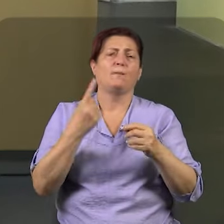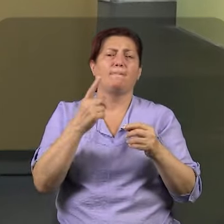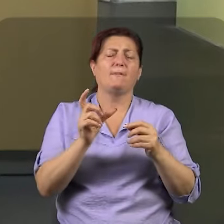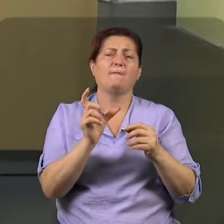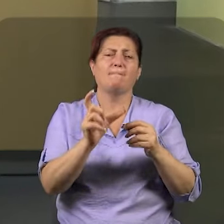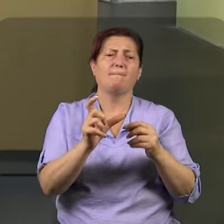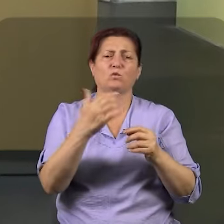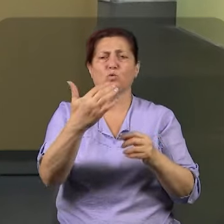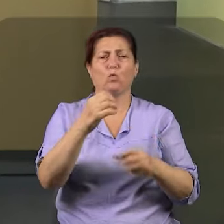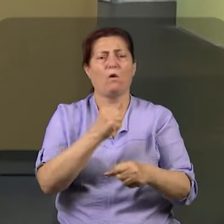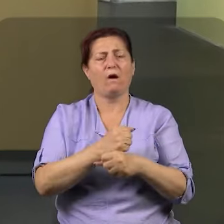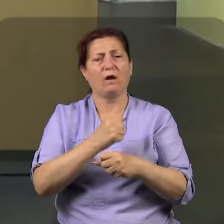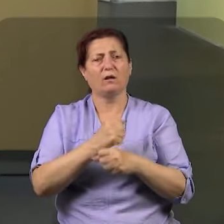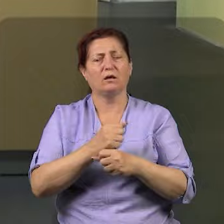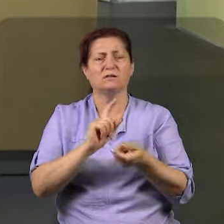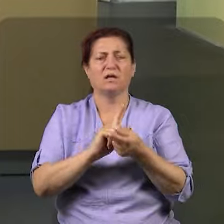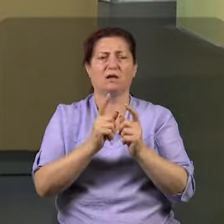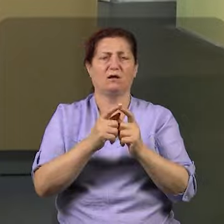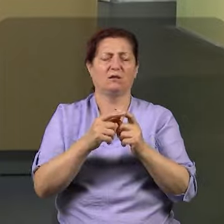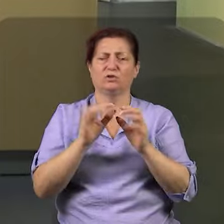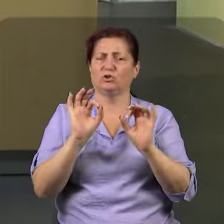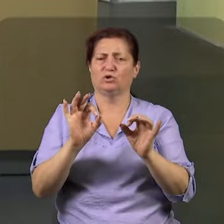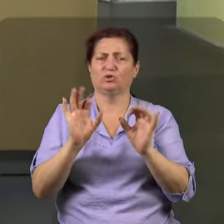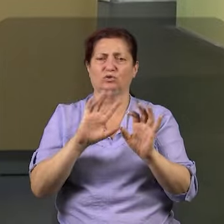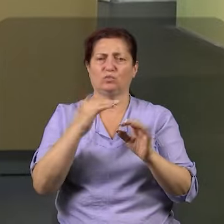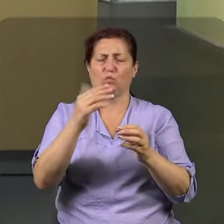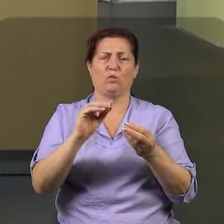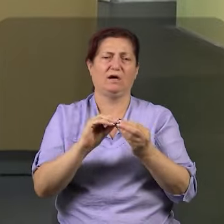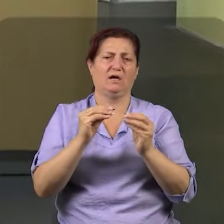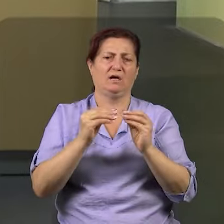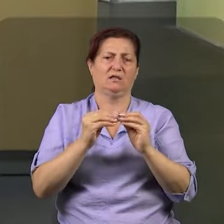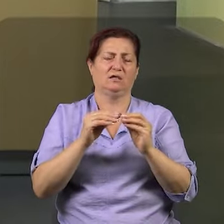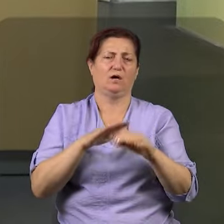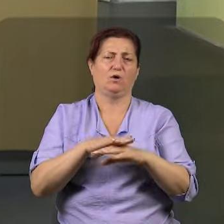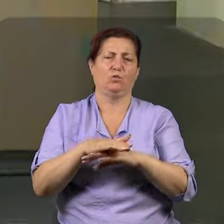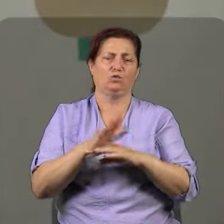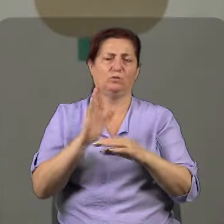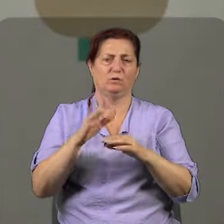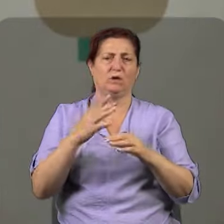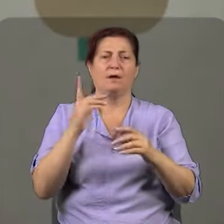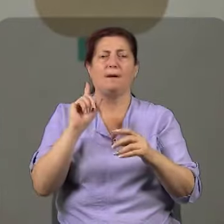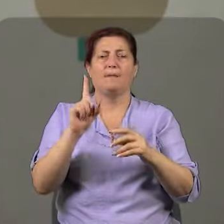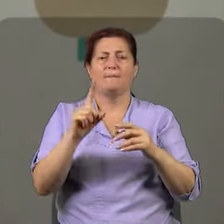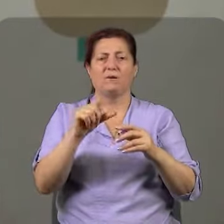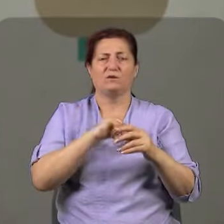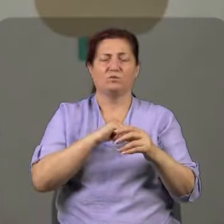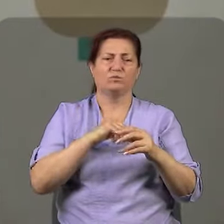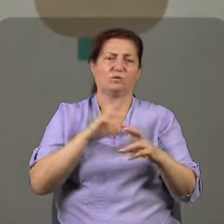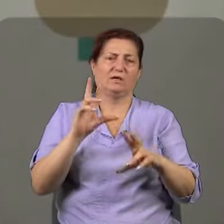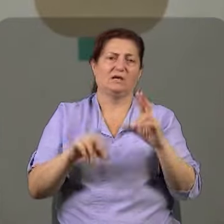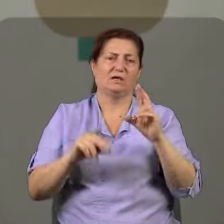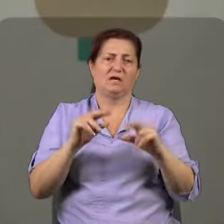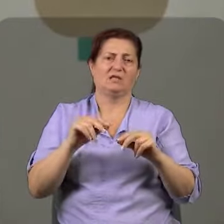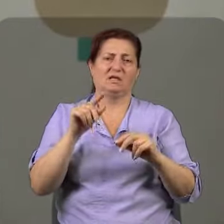արածի, այդքան էլ արդյունավետ չի քո խնդիրների լուծման տեսանկյունից։ Բայց եթե նույնիսկ մի պահ ենթադրենք, որ այդ